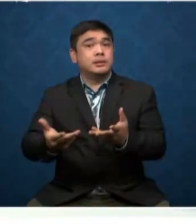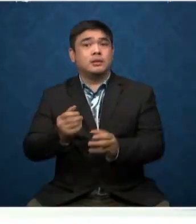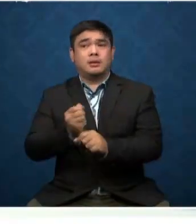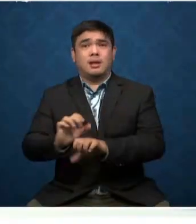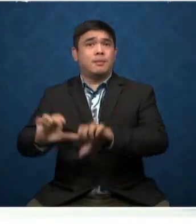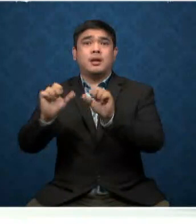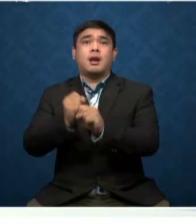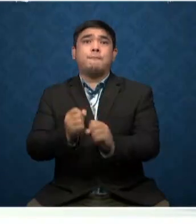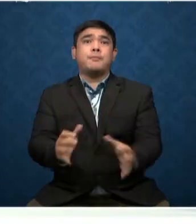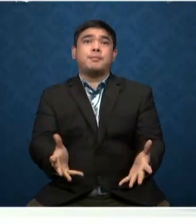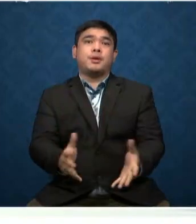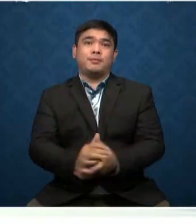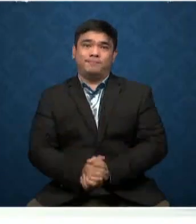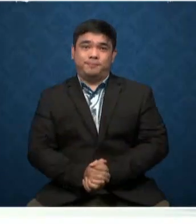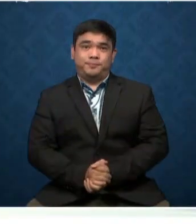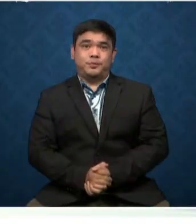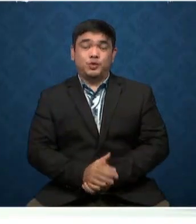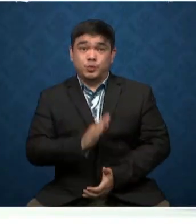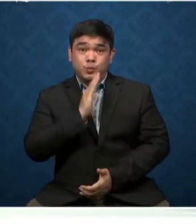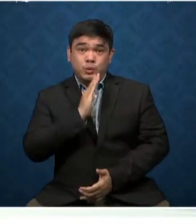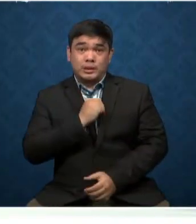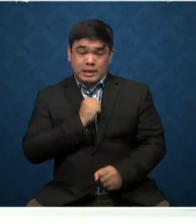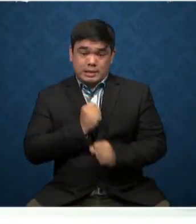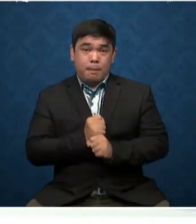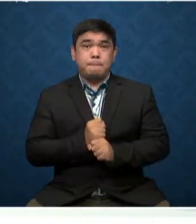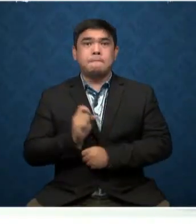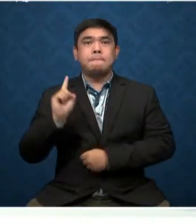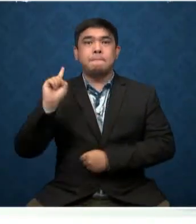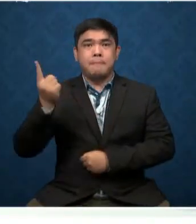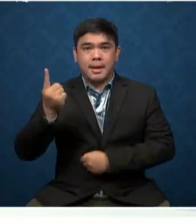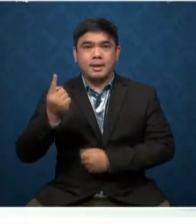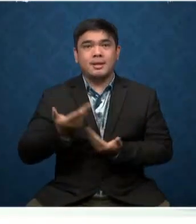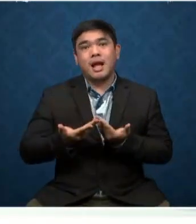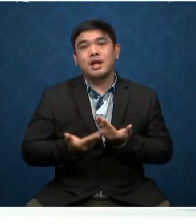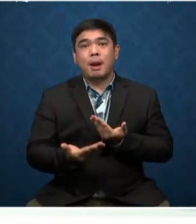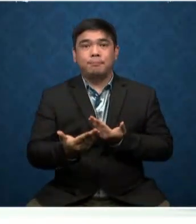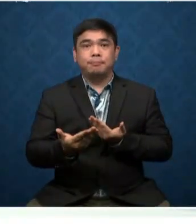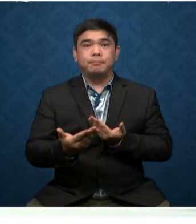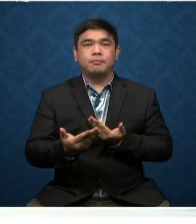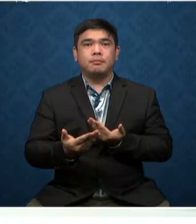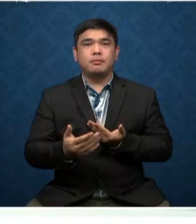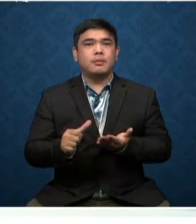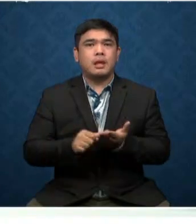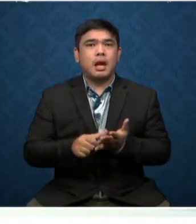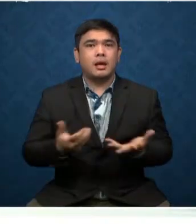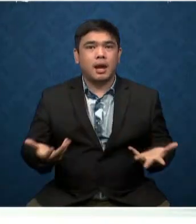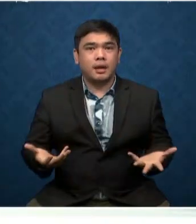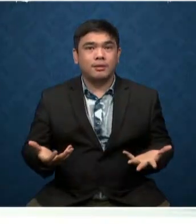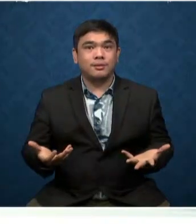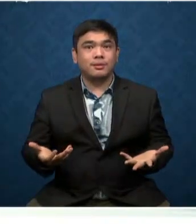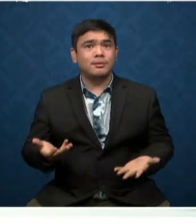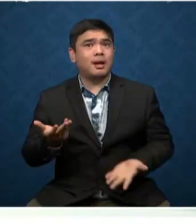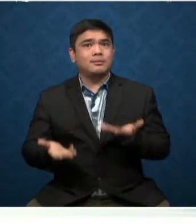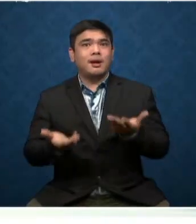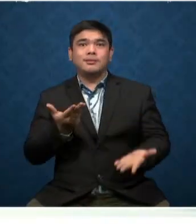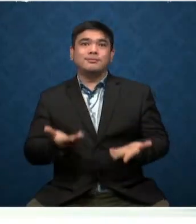ม่ได้ก็เรียนว่าถ้าเป็นการจัดทำรัฐธรรมนูญใหม่ทั้งฉบับจะแก้ไขยังไงก็ได้ทั้ง16หมว